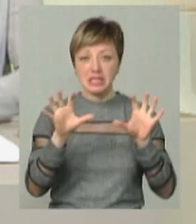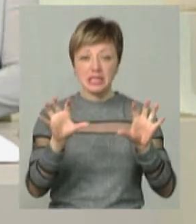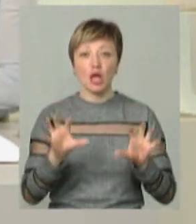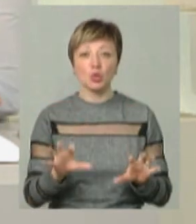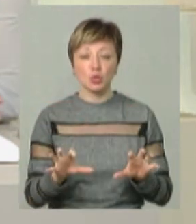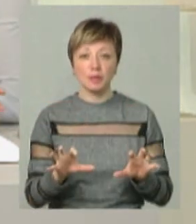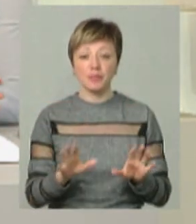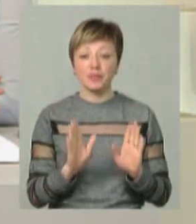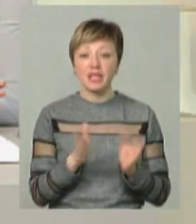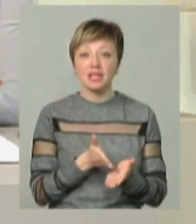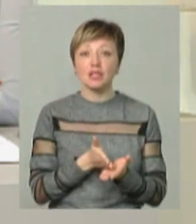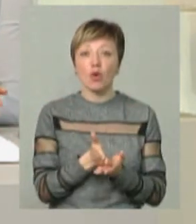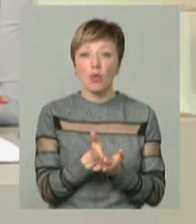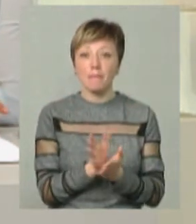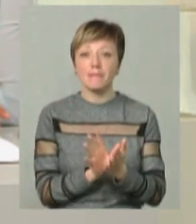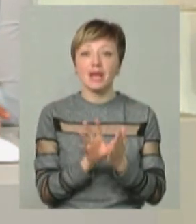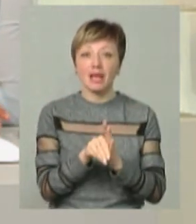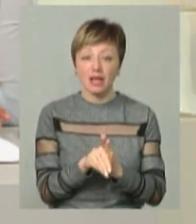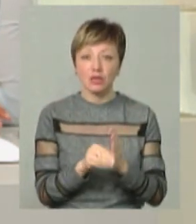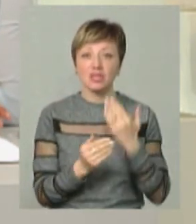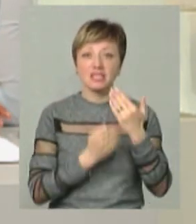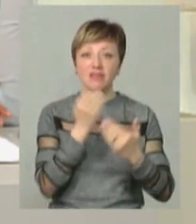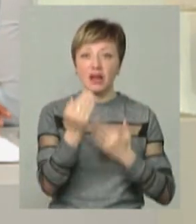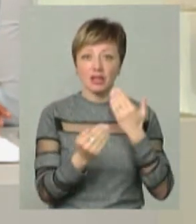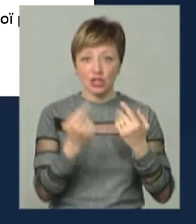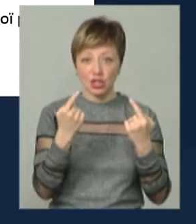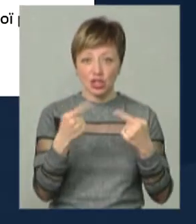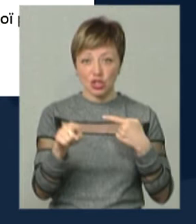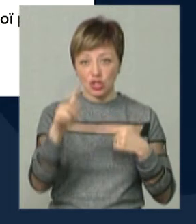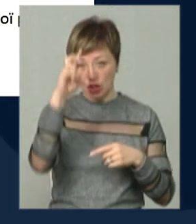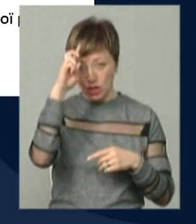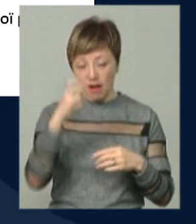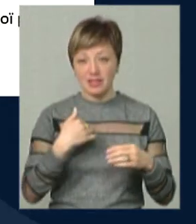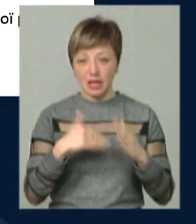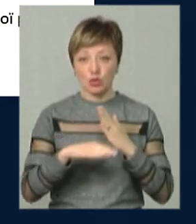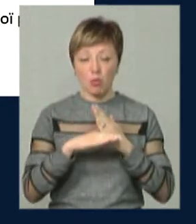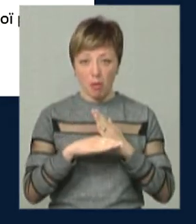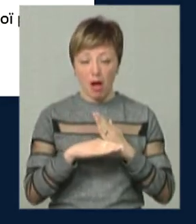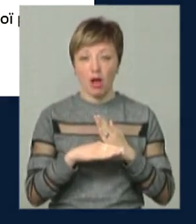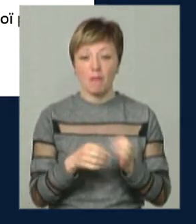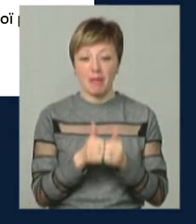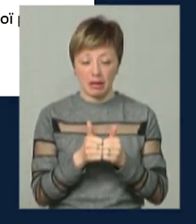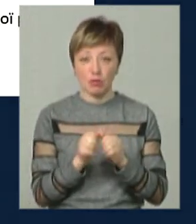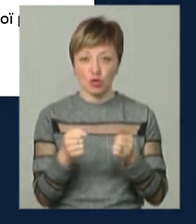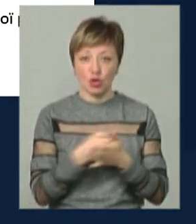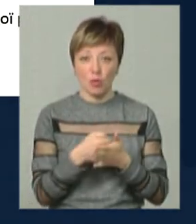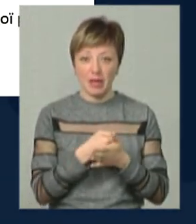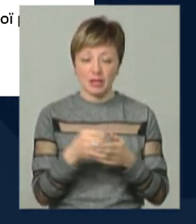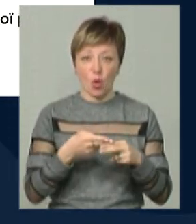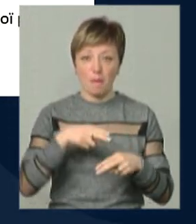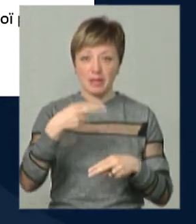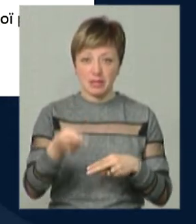означає, що ми тільки шляхом приєднання до звернень, які подають інші держави, тобто наші партнери, які нам зараз допомагають, ми можемо добитись